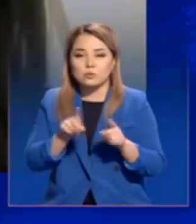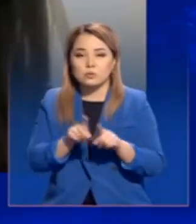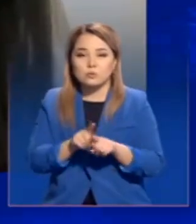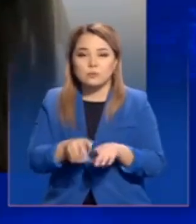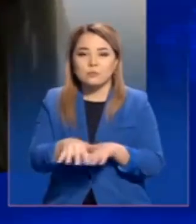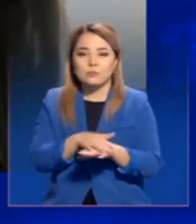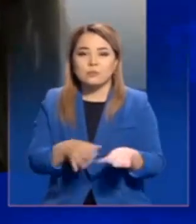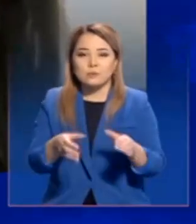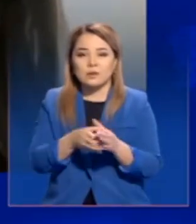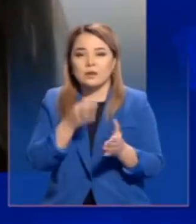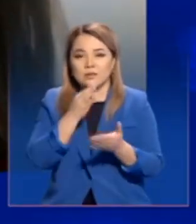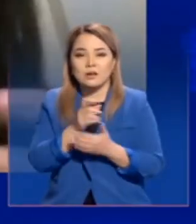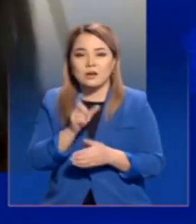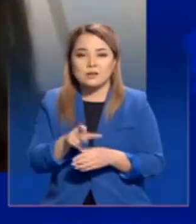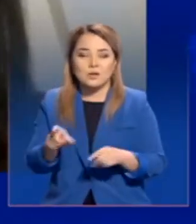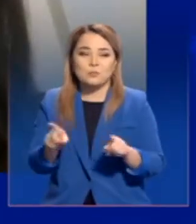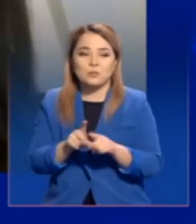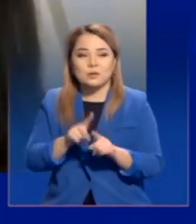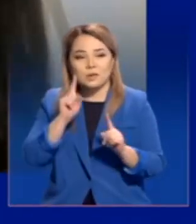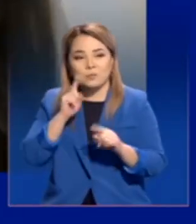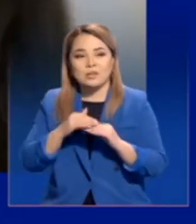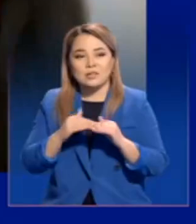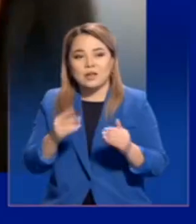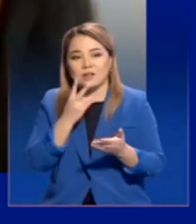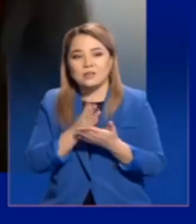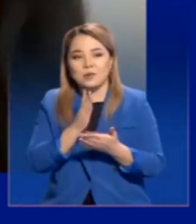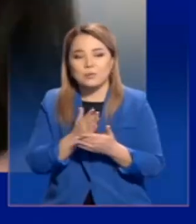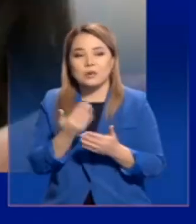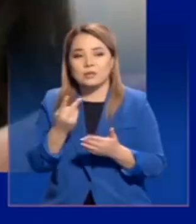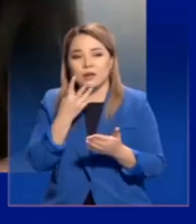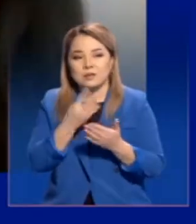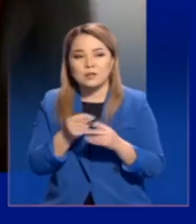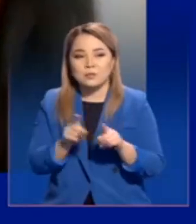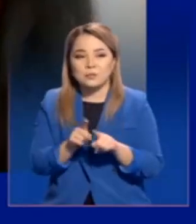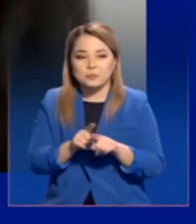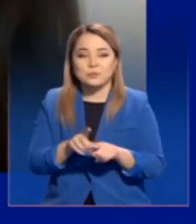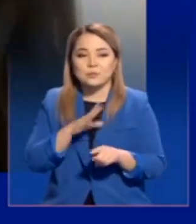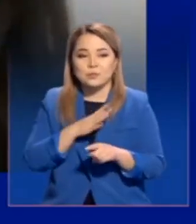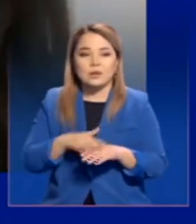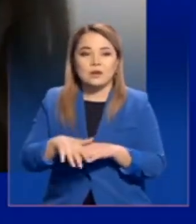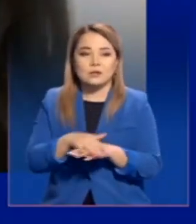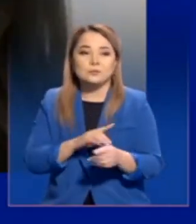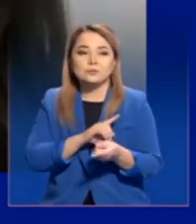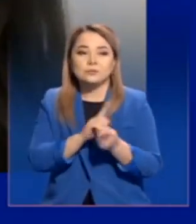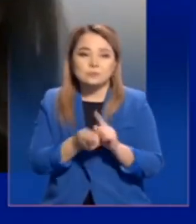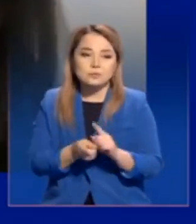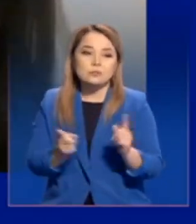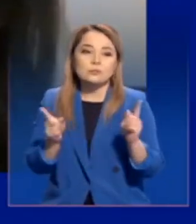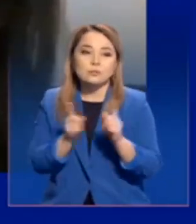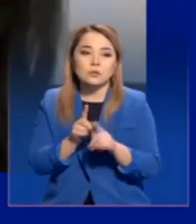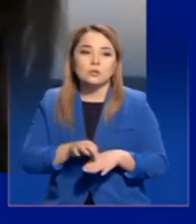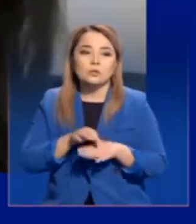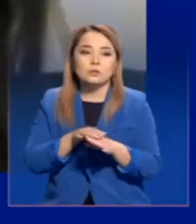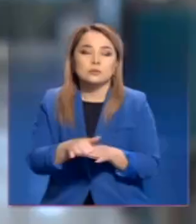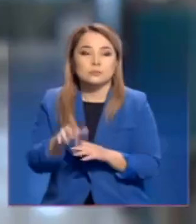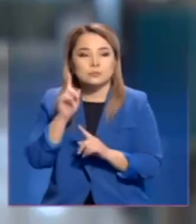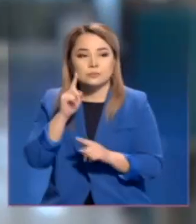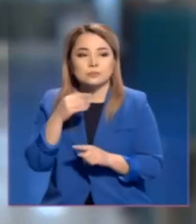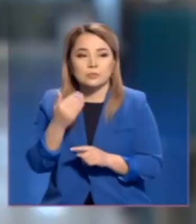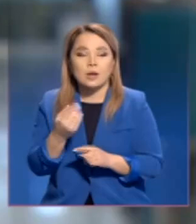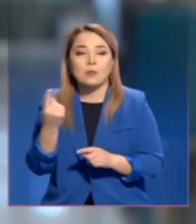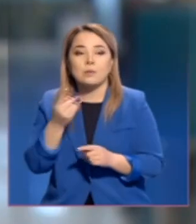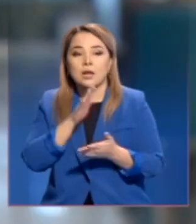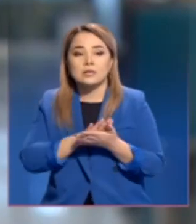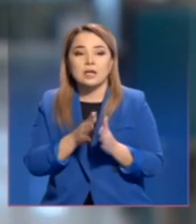біз ол азаматтарды белгілі бір деңгейден екінші бір деңгейге ауыстыру, өзгерту мүмкіндігіміз бар дейді.